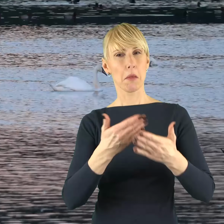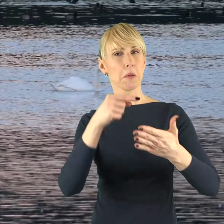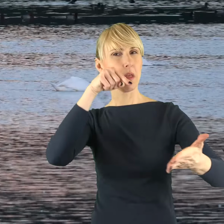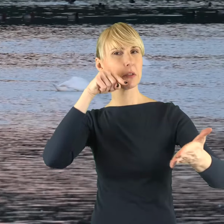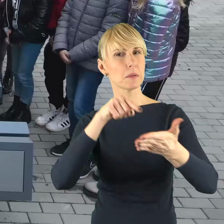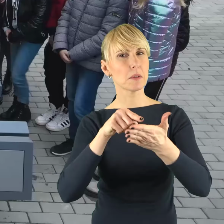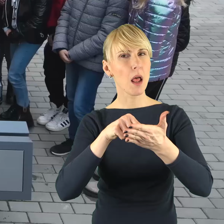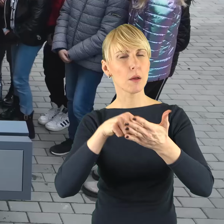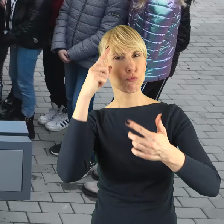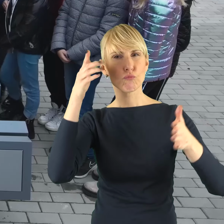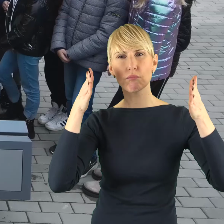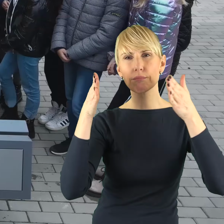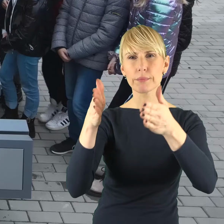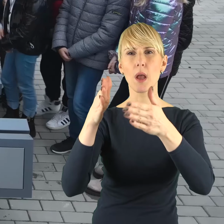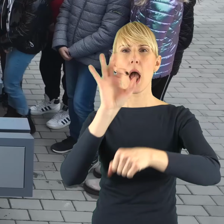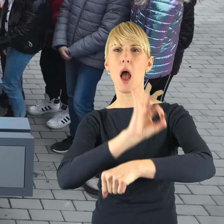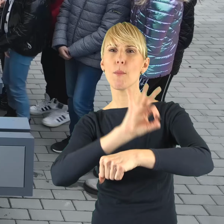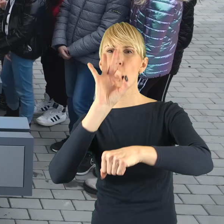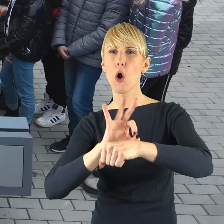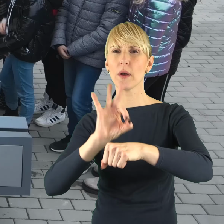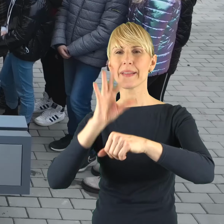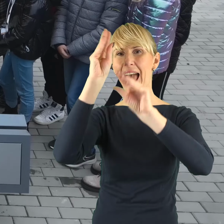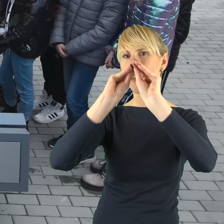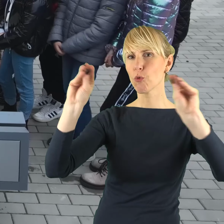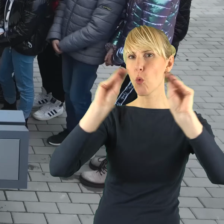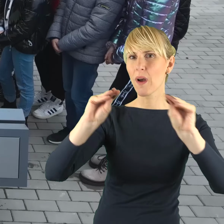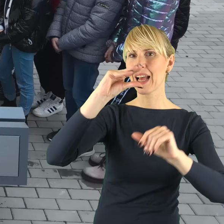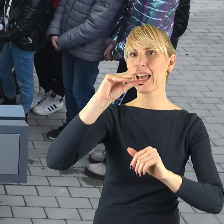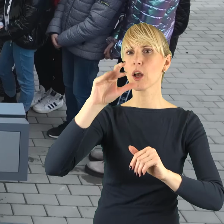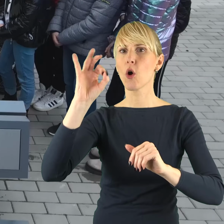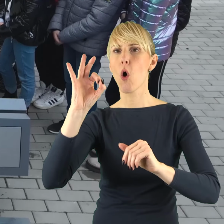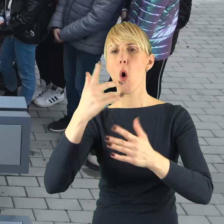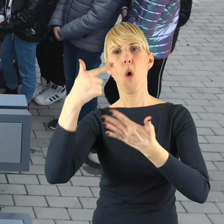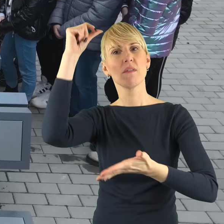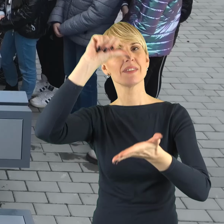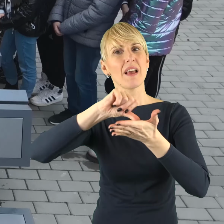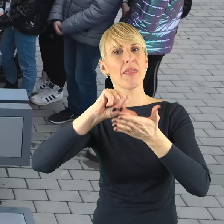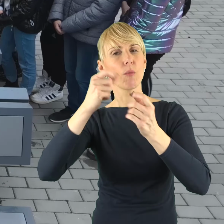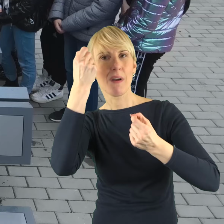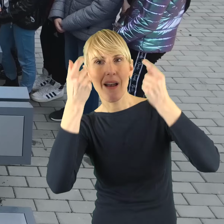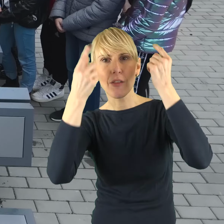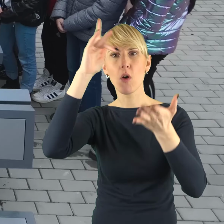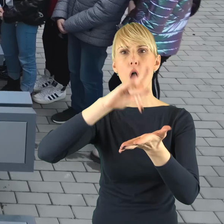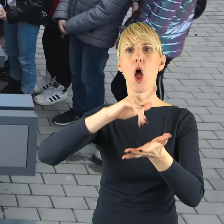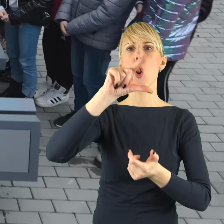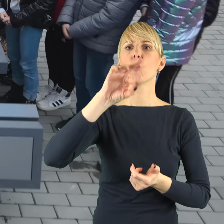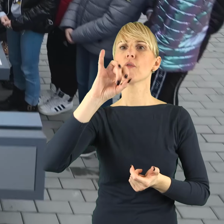Temu właśnie celowi służyć ma projekt Edukacja ekologiczna w Centrum Kreatywności w